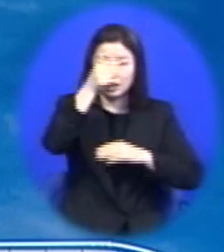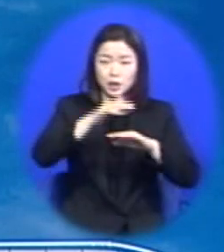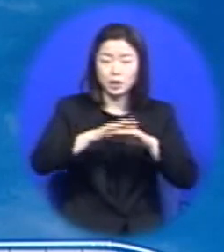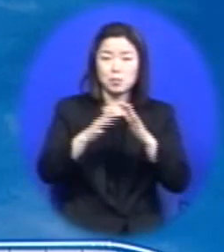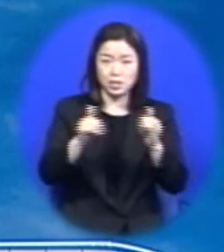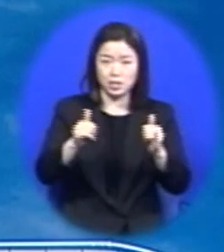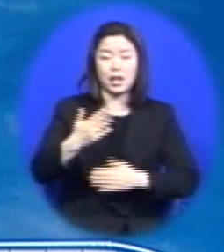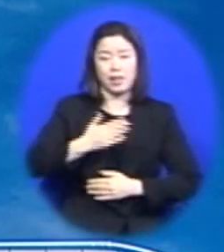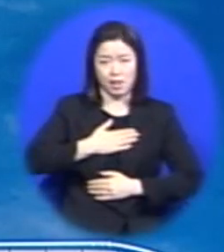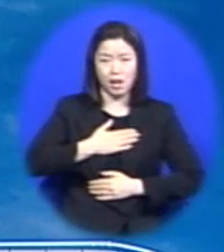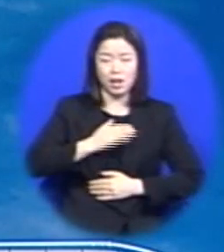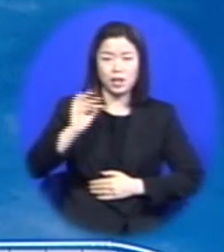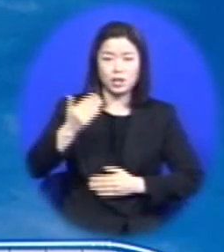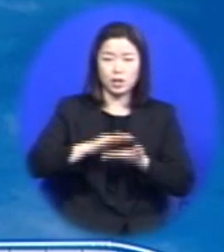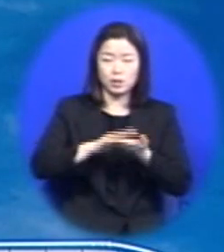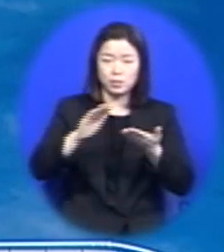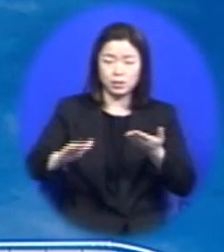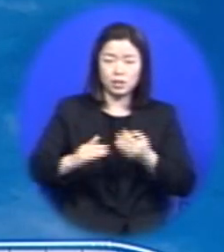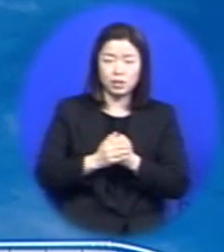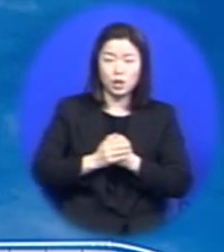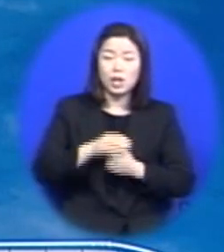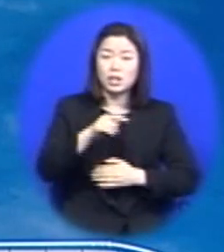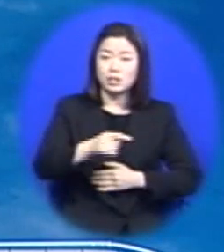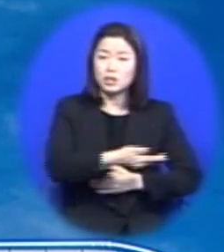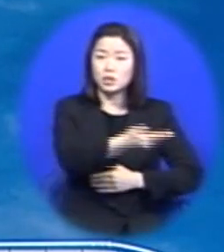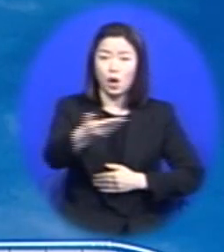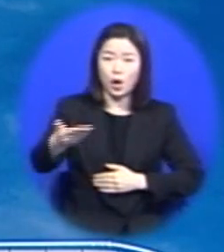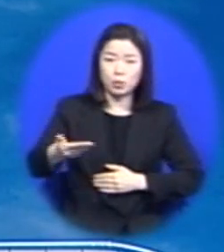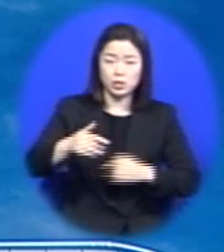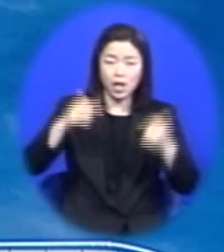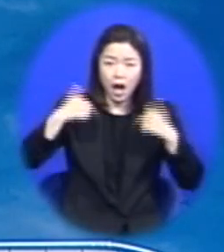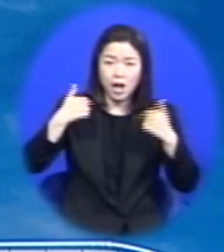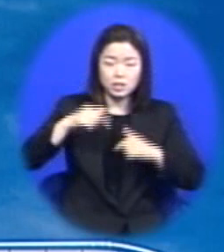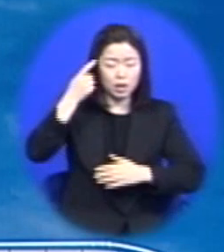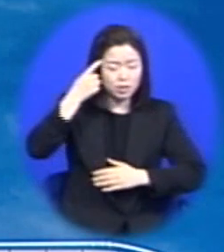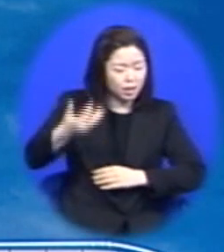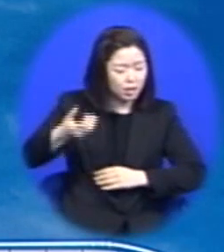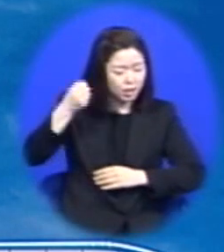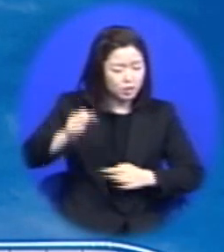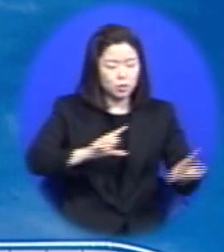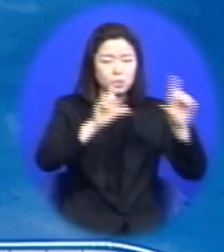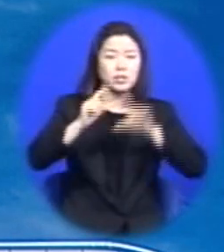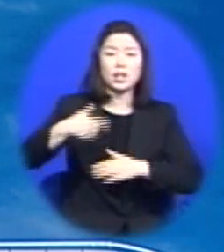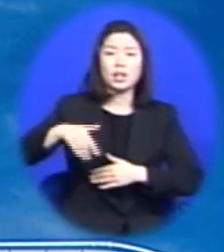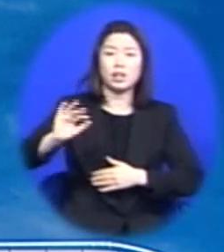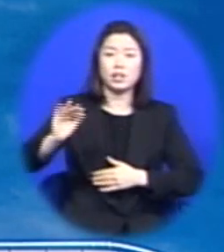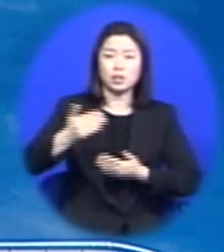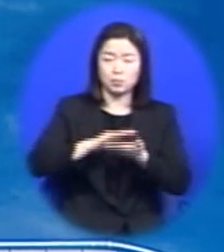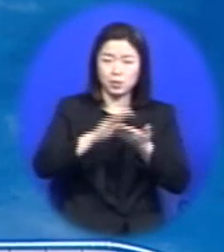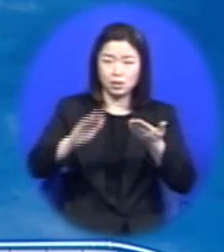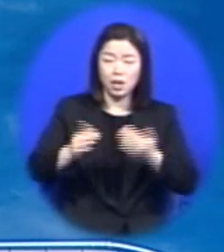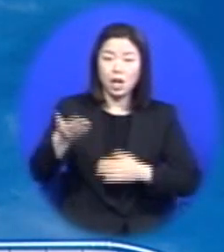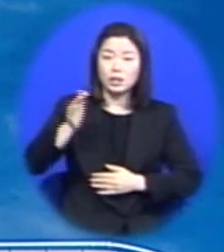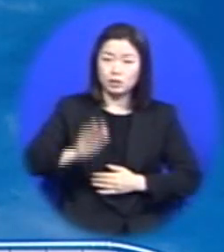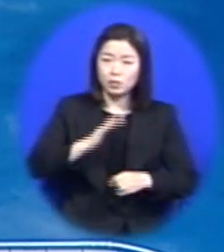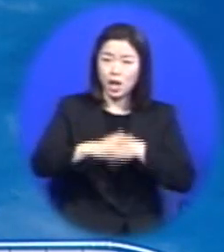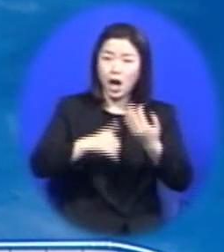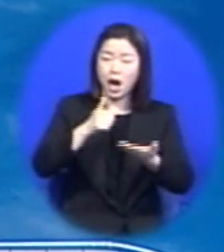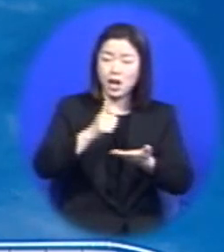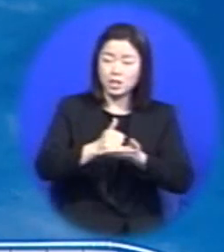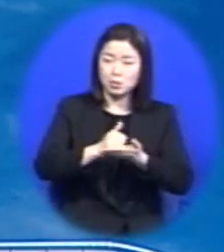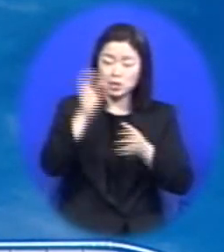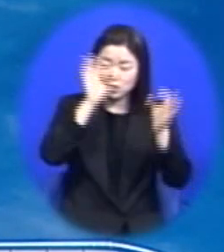나여야지요. 이것은 여러분이 항상 생각하고 사셔야 하는 일입니다. 그런데 하나님이 찾으시는